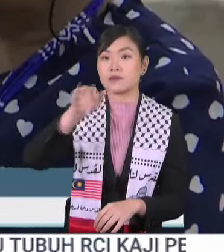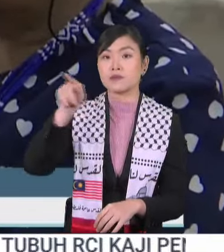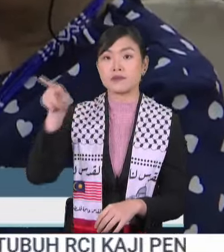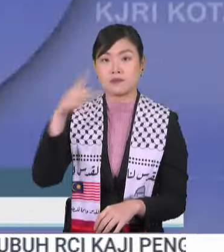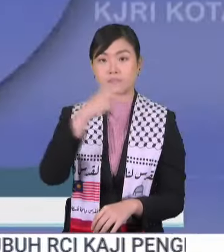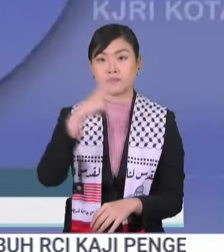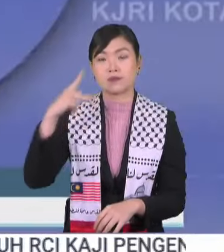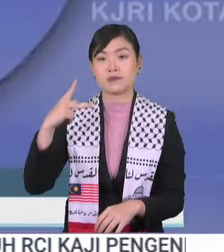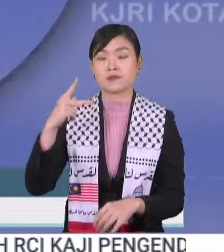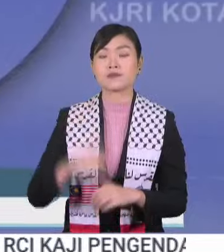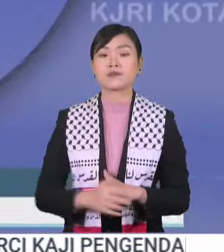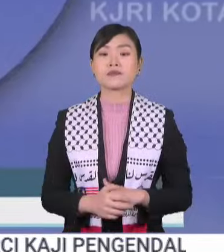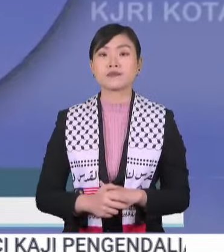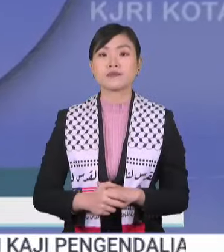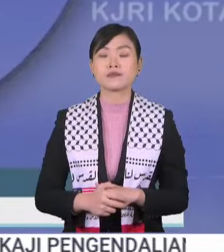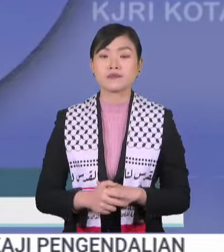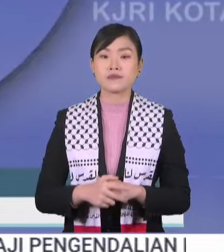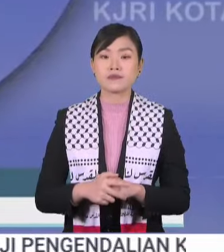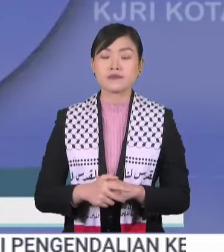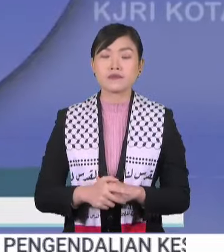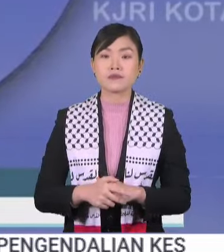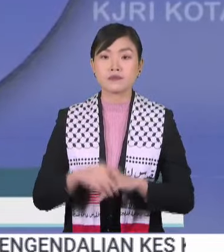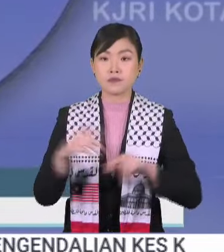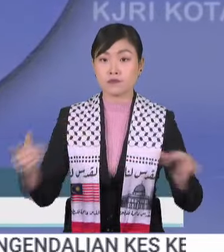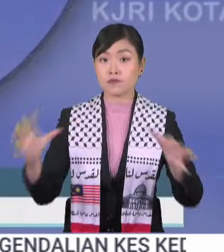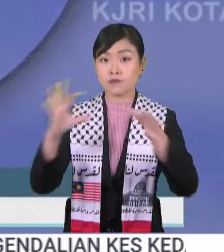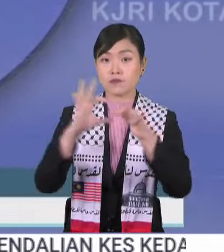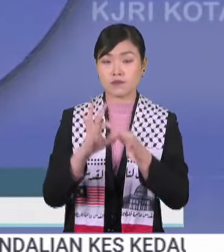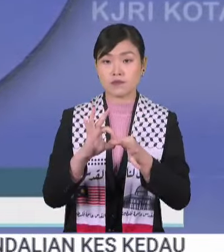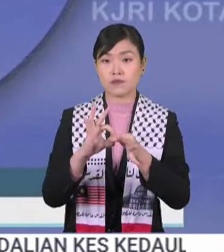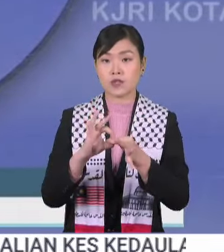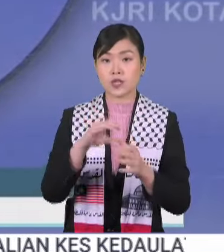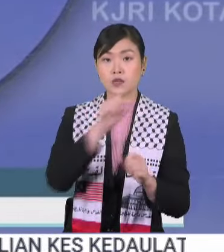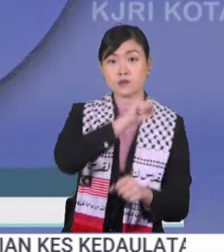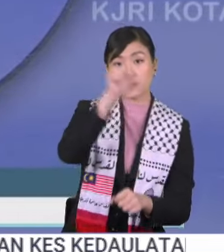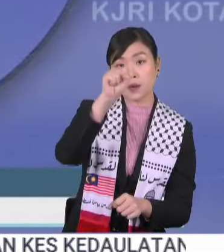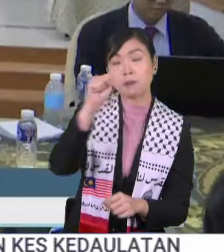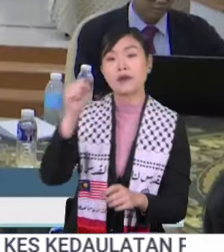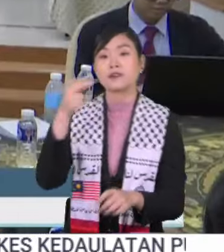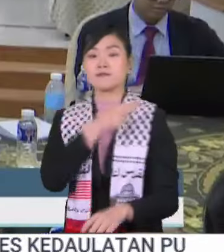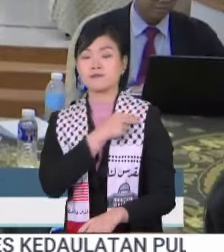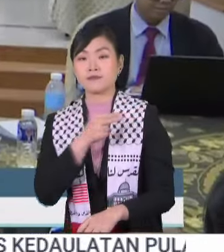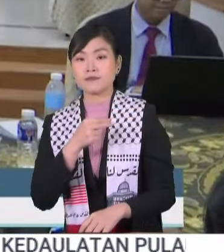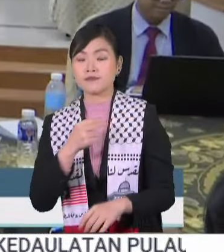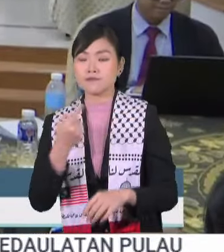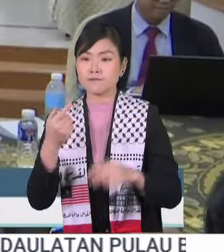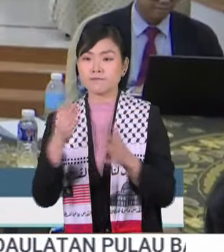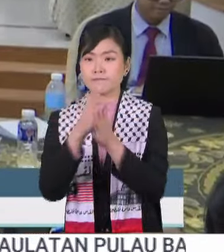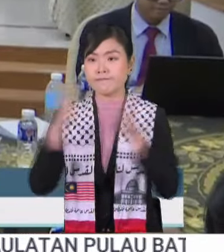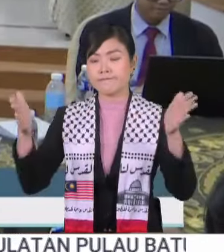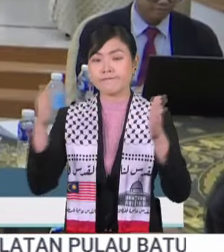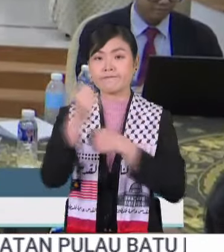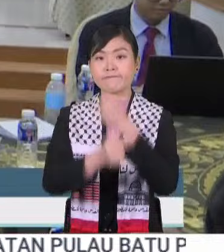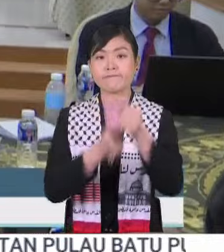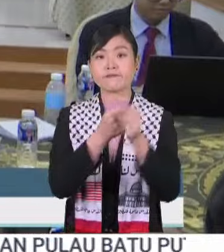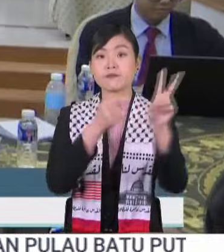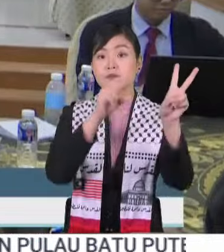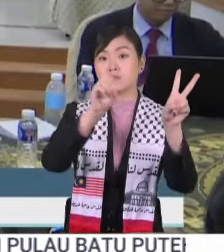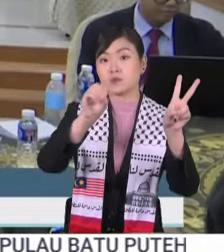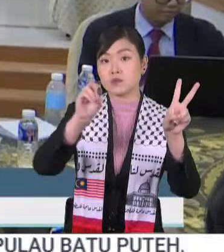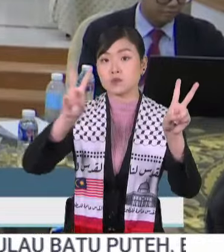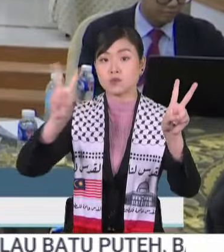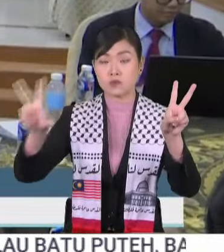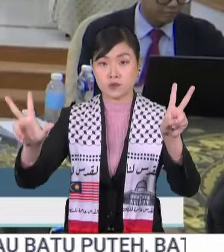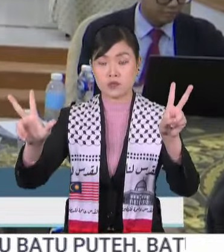Kinabalu sementara itu mengulas hubungan kerjasama antara Sabah dan Indonesia sepanjang tahun 2023